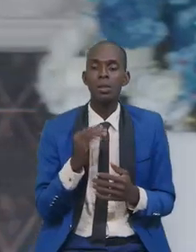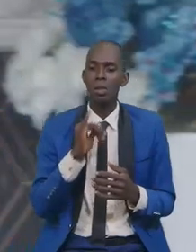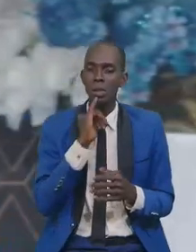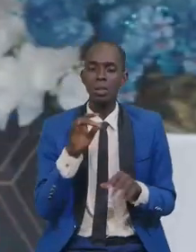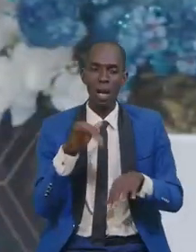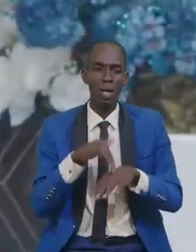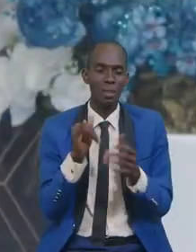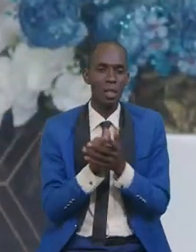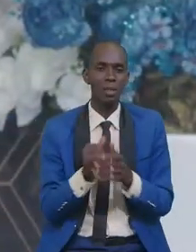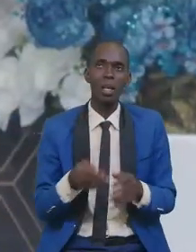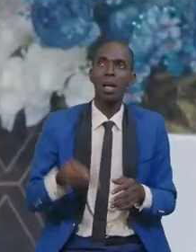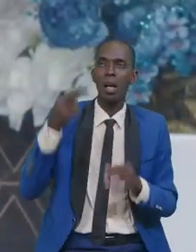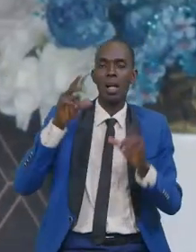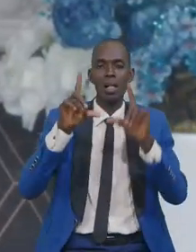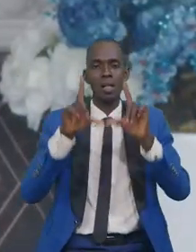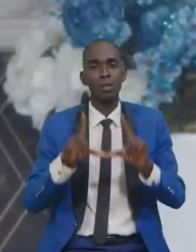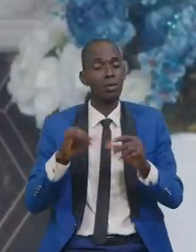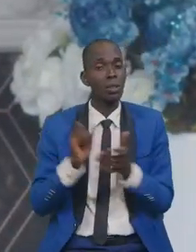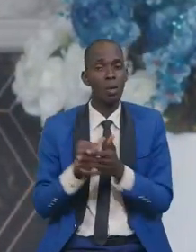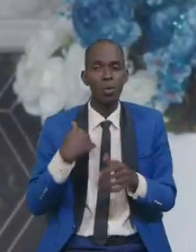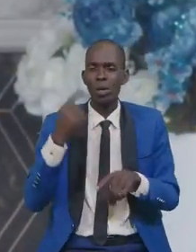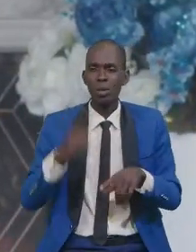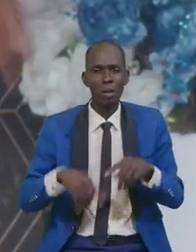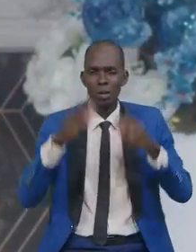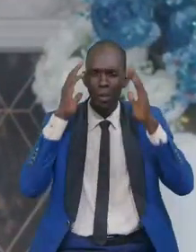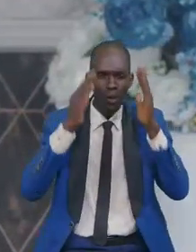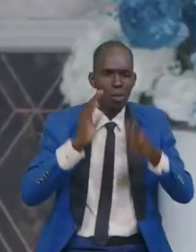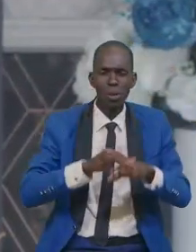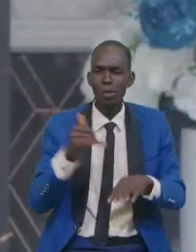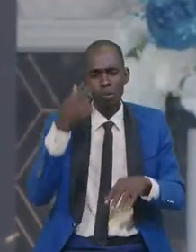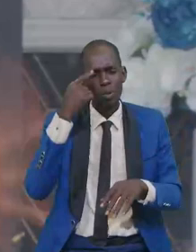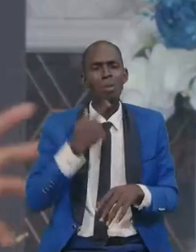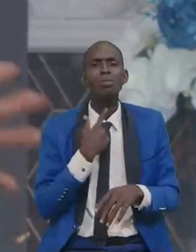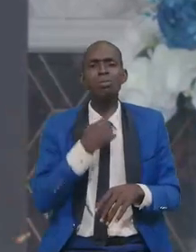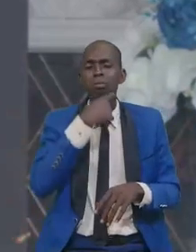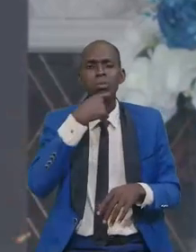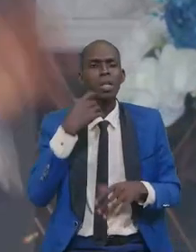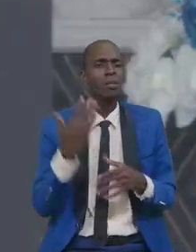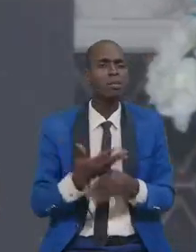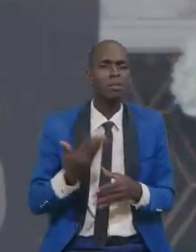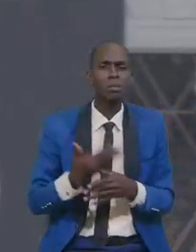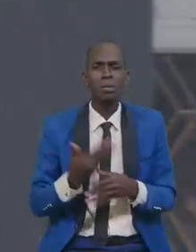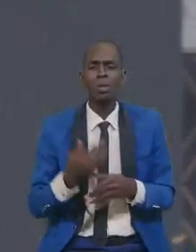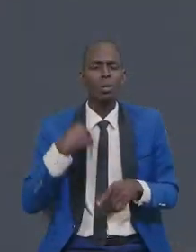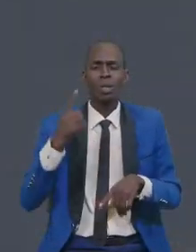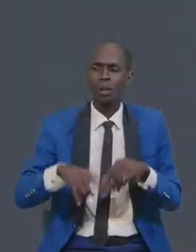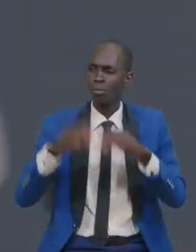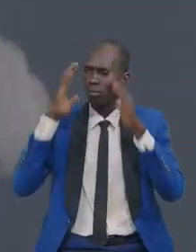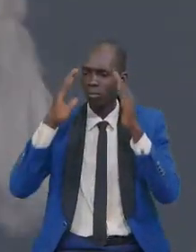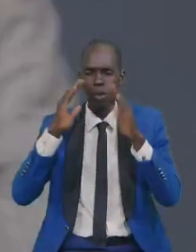arrive à ce niveau-là. Nous ne pouvons pas nous concentrer sur autre chose. Nous avons tellement